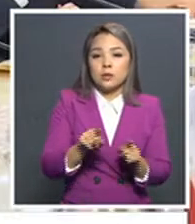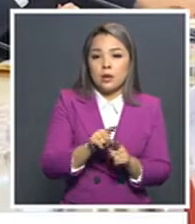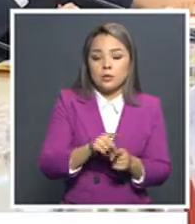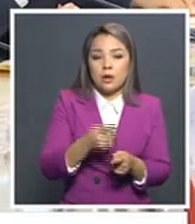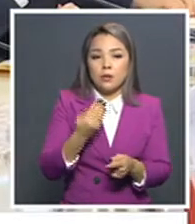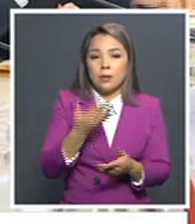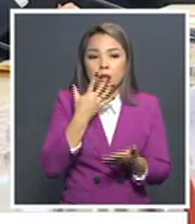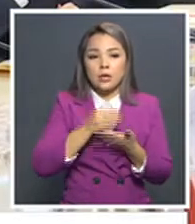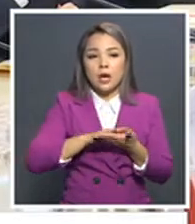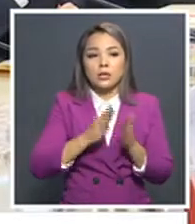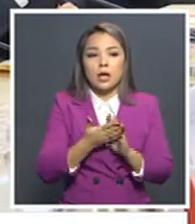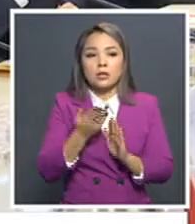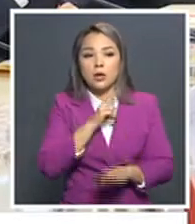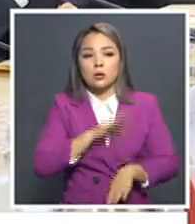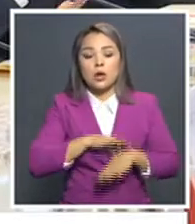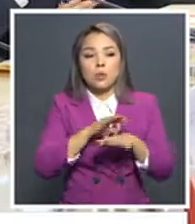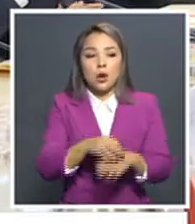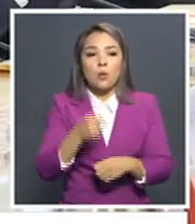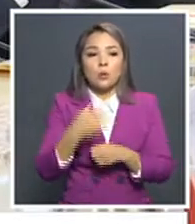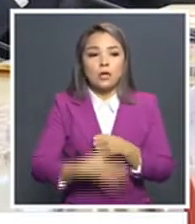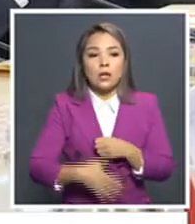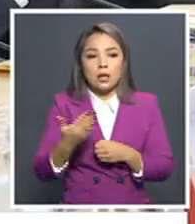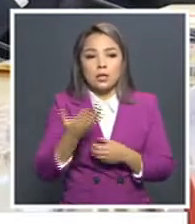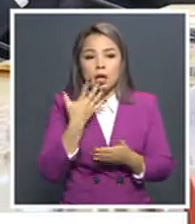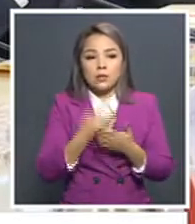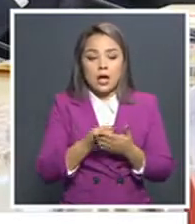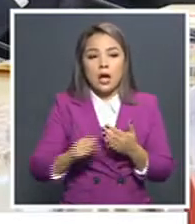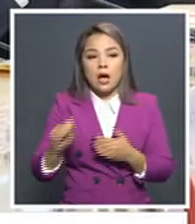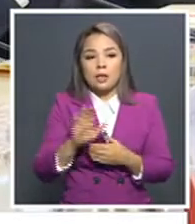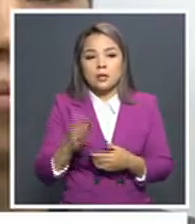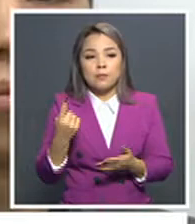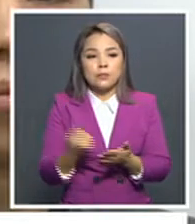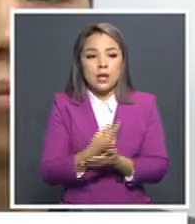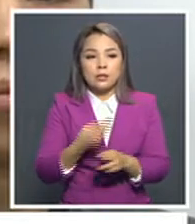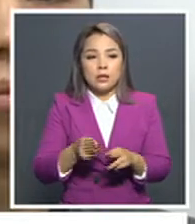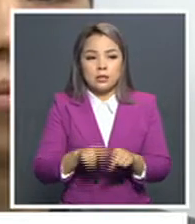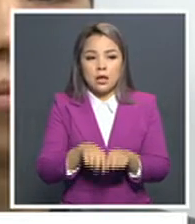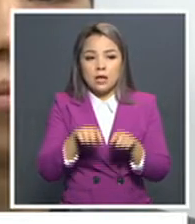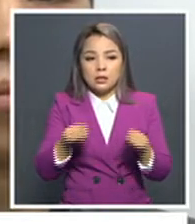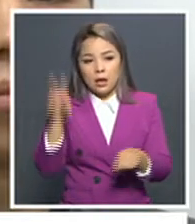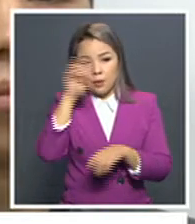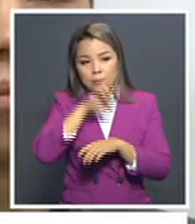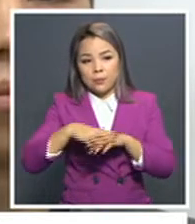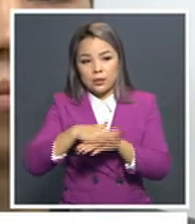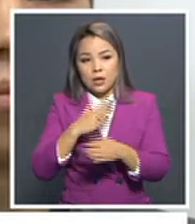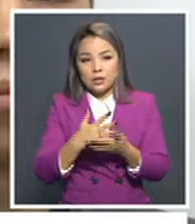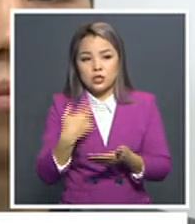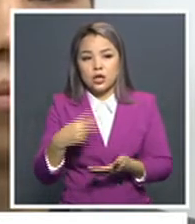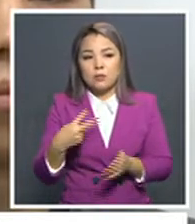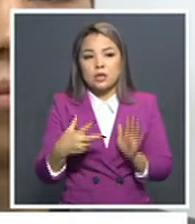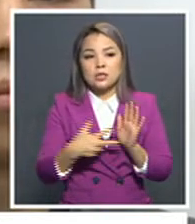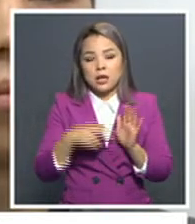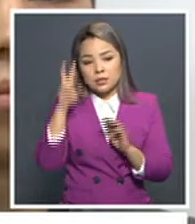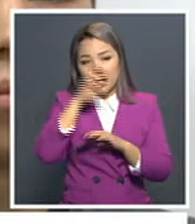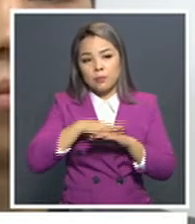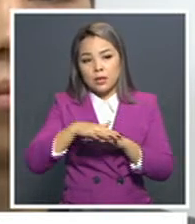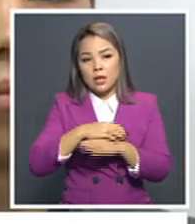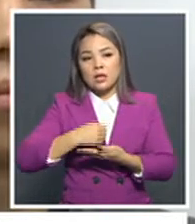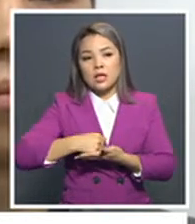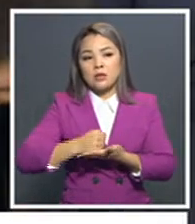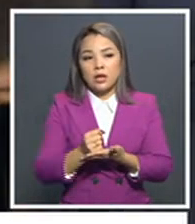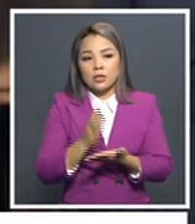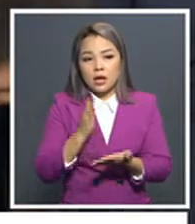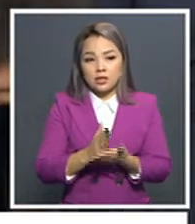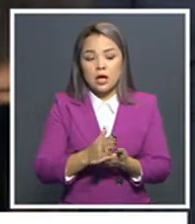туралы келісімге қол қойған Орталық Азиядағы алғашқы мемлекет. Маңызды құжатты бүгінде одақтың 28 мемлекеті де